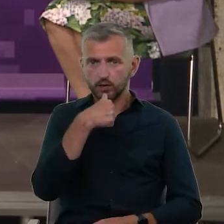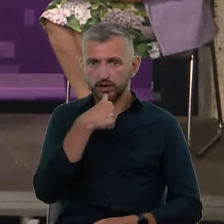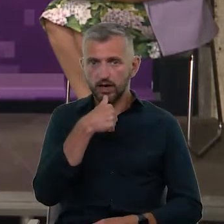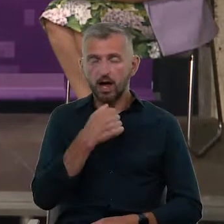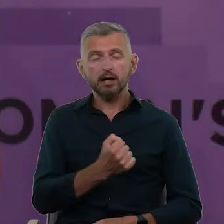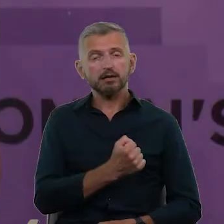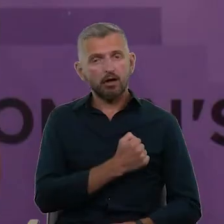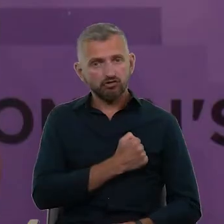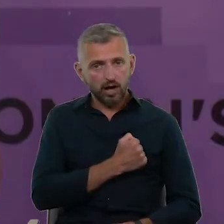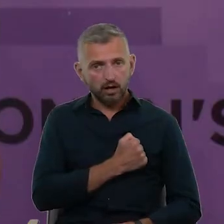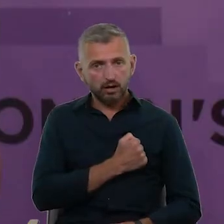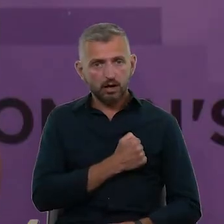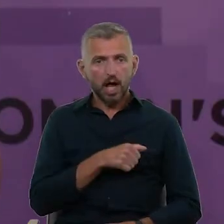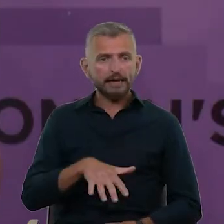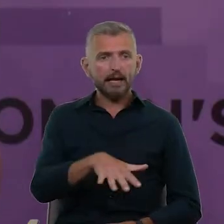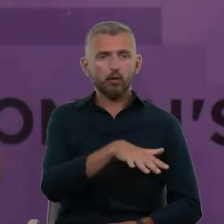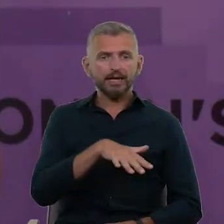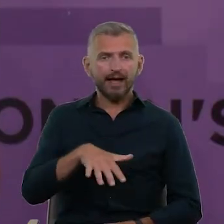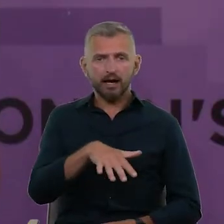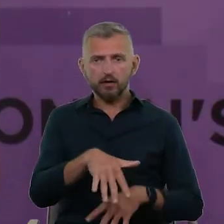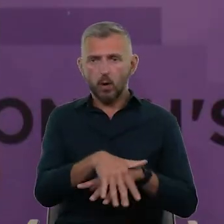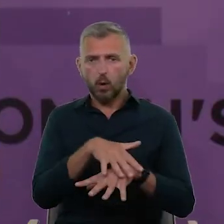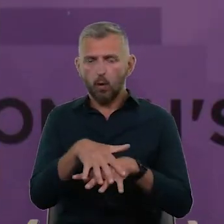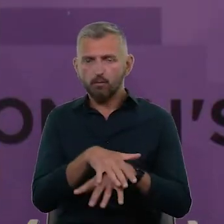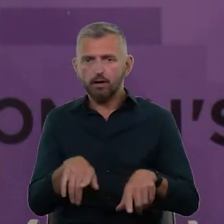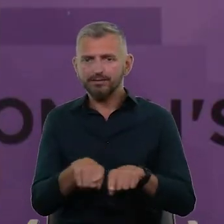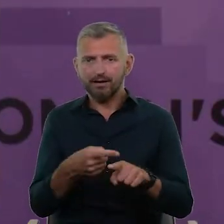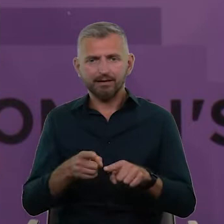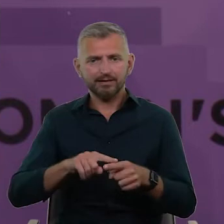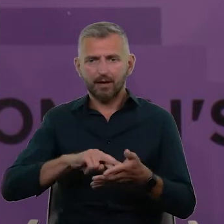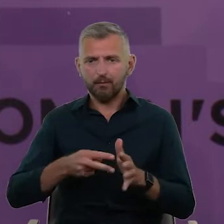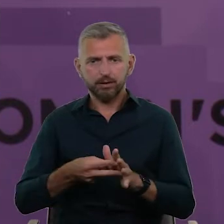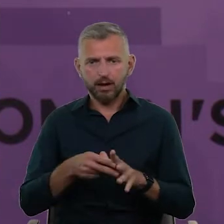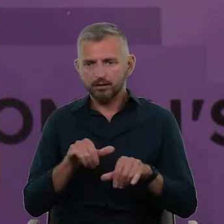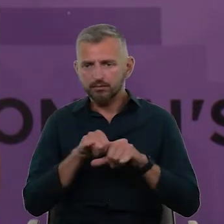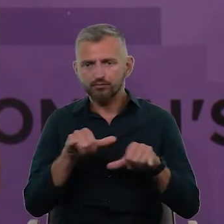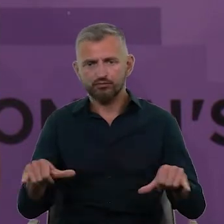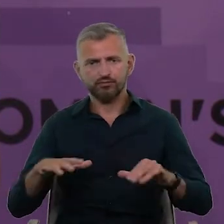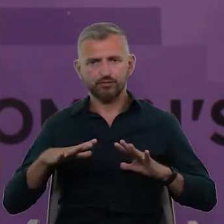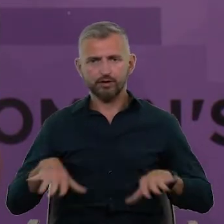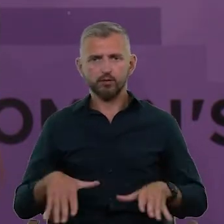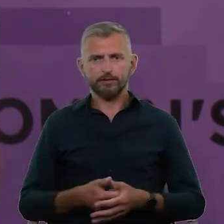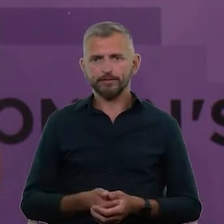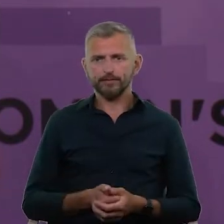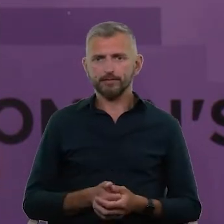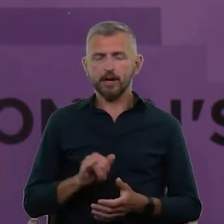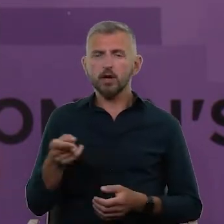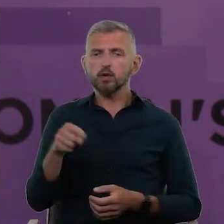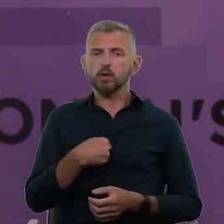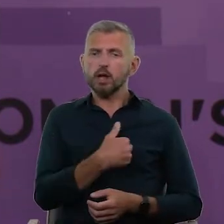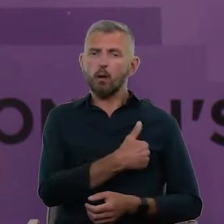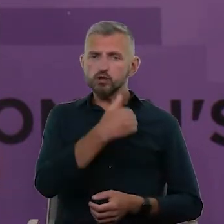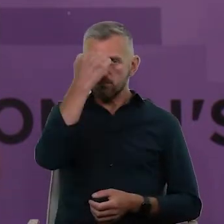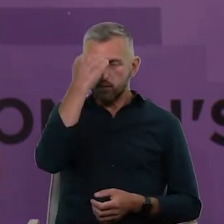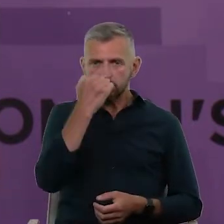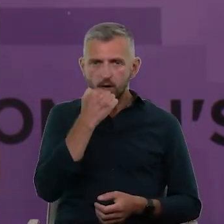на жаль, у територіальні громади так цей план і не імплементувався. І тому я хочу